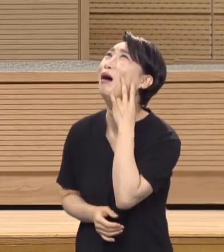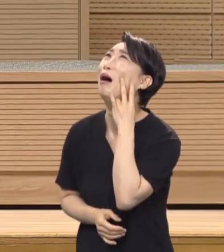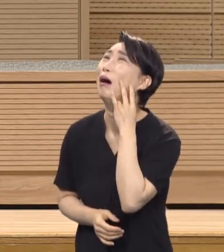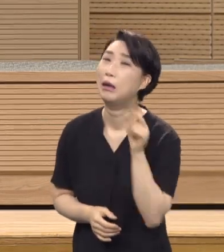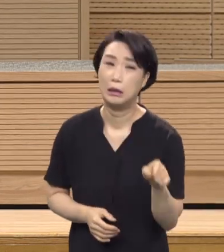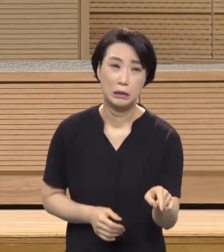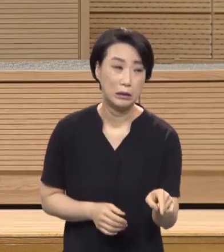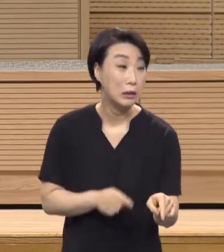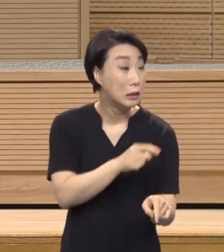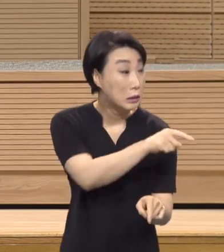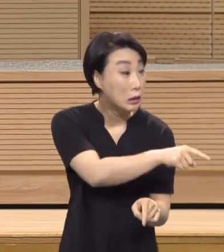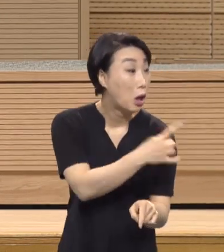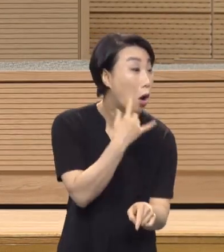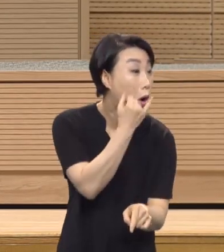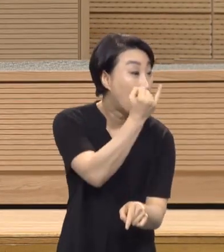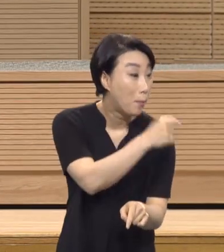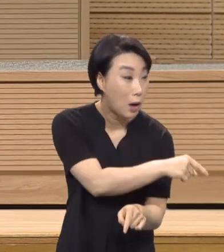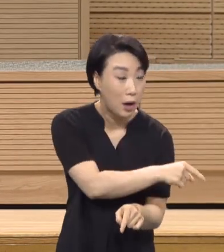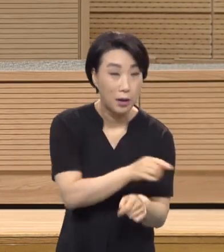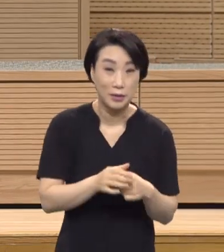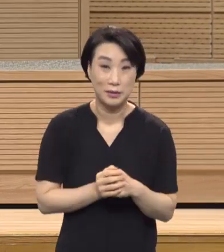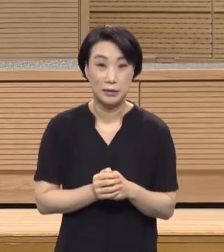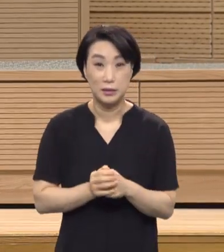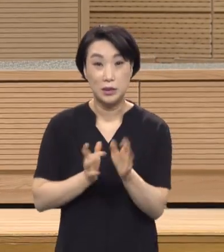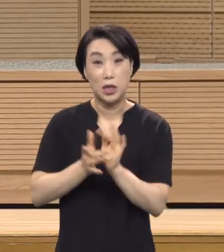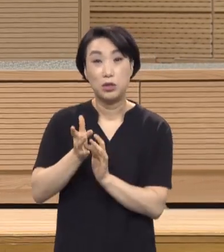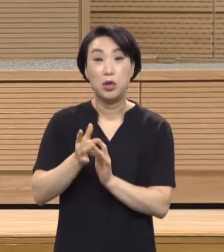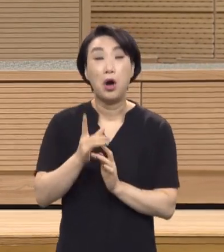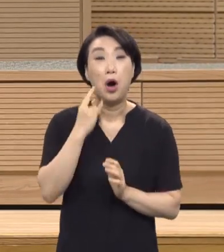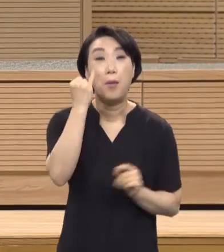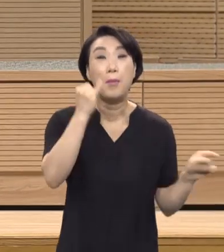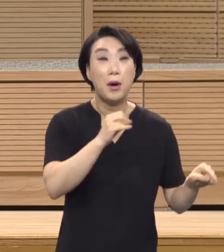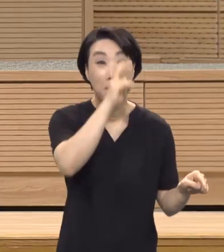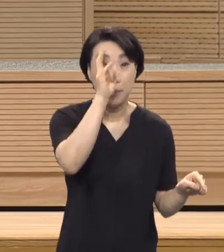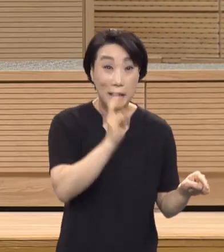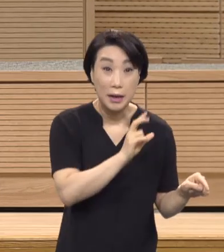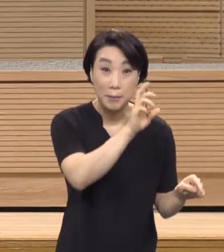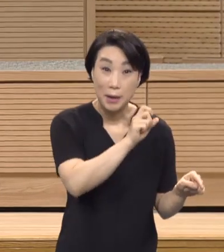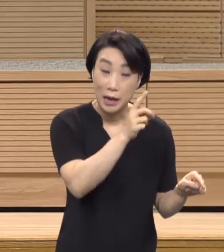네 어머니다. 그래서 예수님의 어머니 마리아를